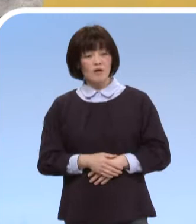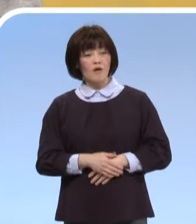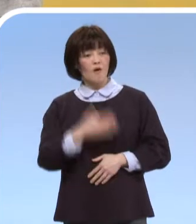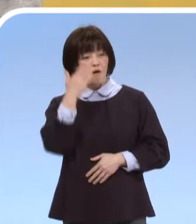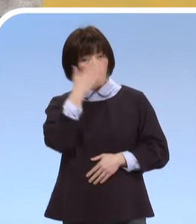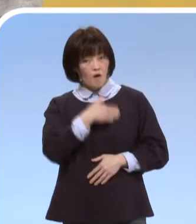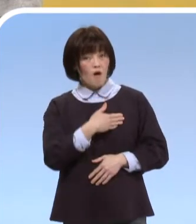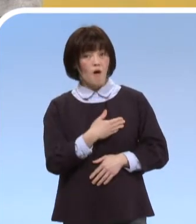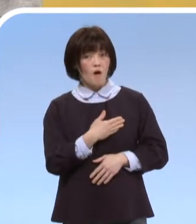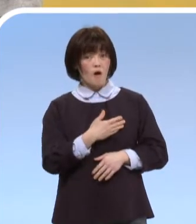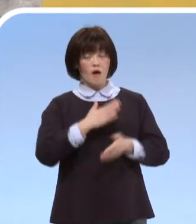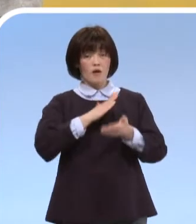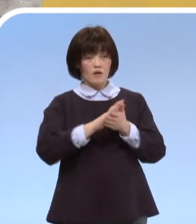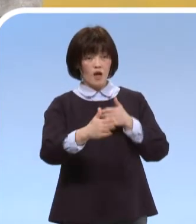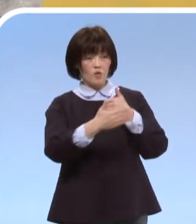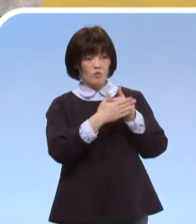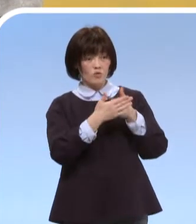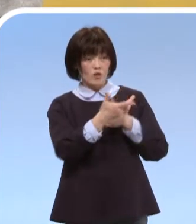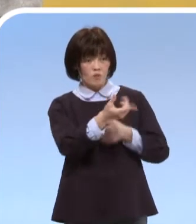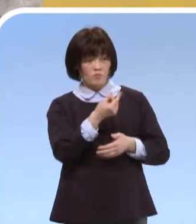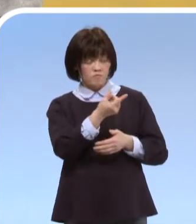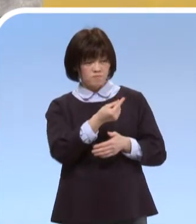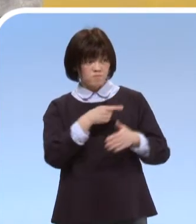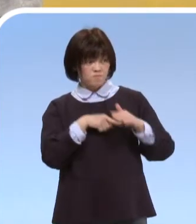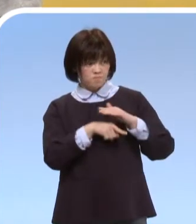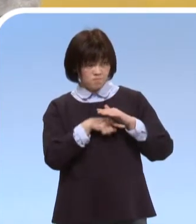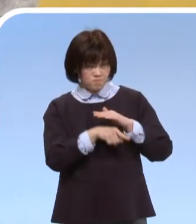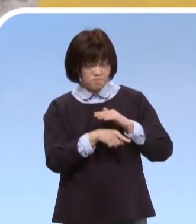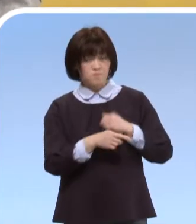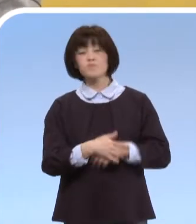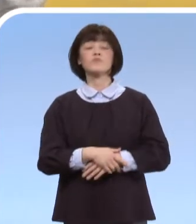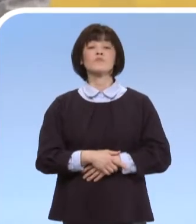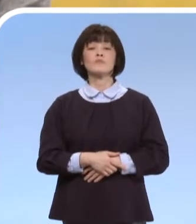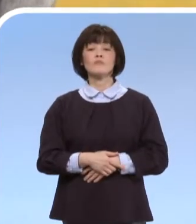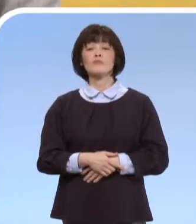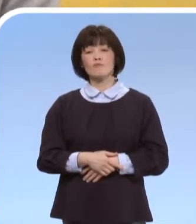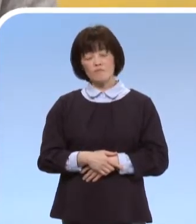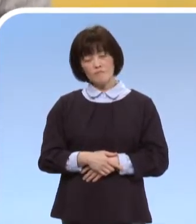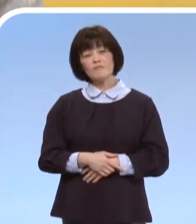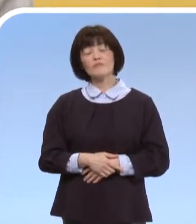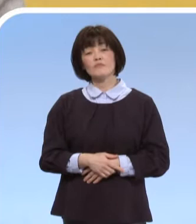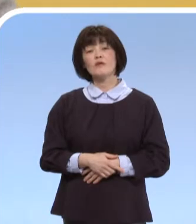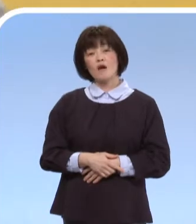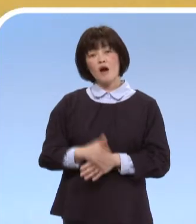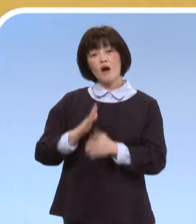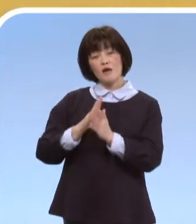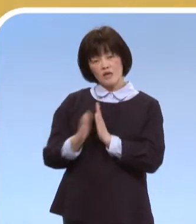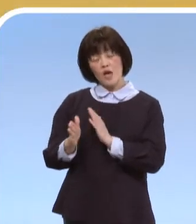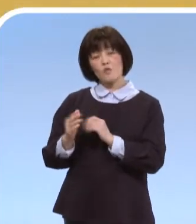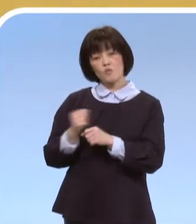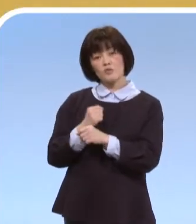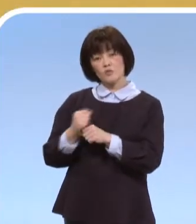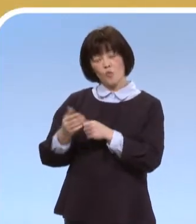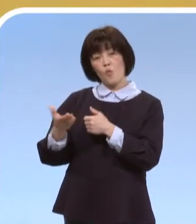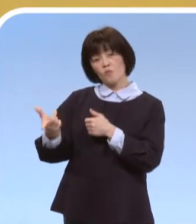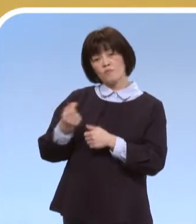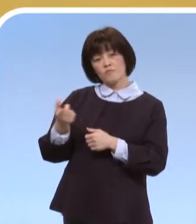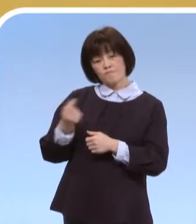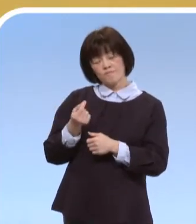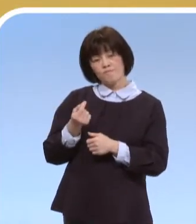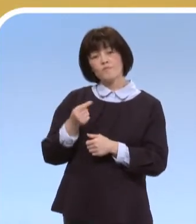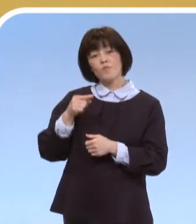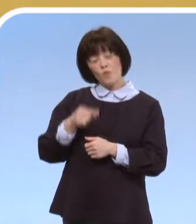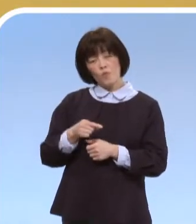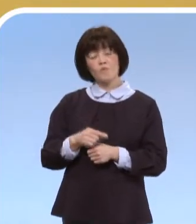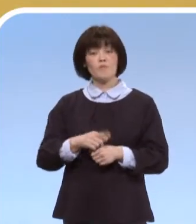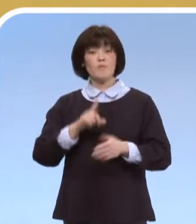えでそのポストコロナスタートアップ支援事業っていうのを受けられたんですか？ あのポストコロナスタートアップ事業は、まあ、もっとこう